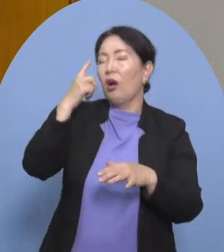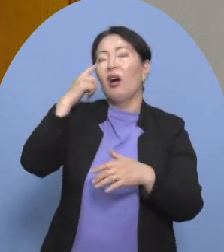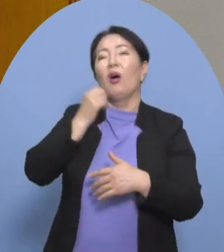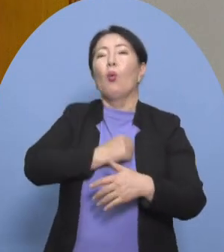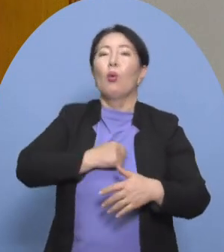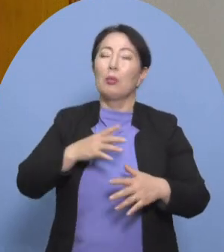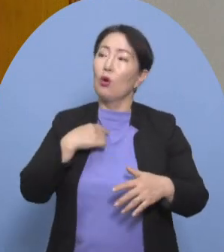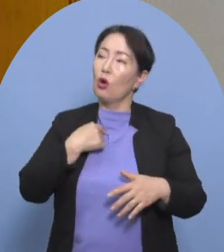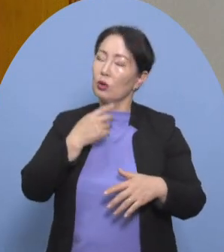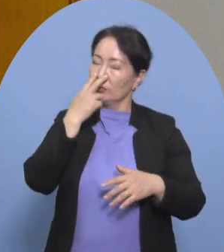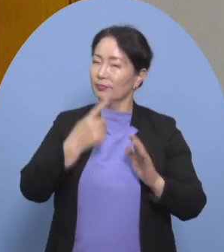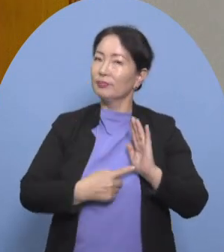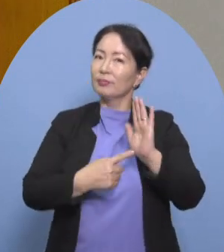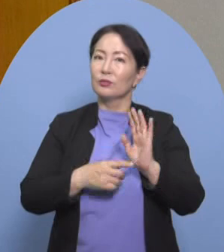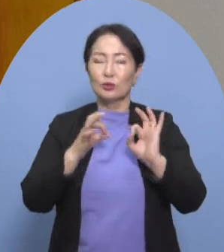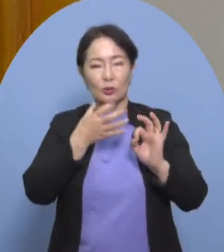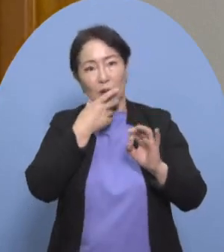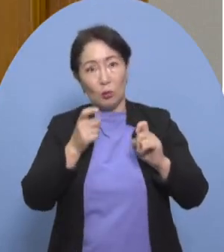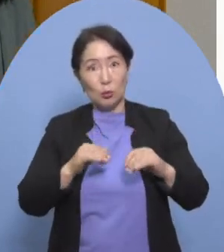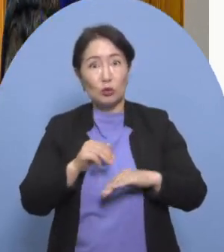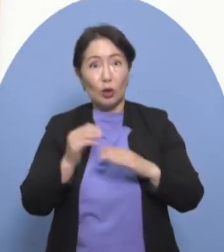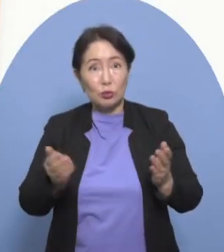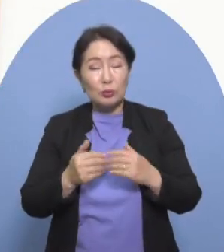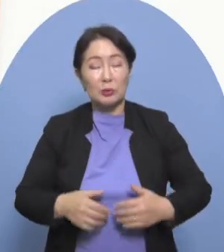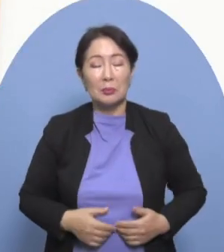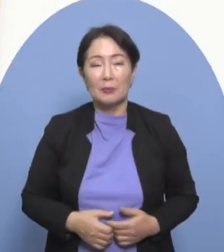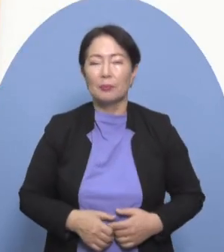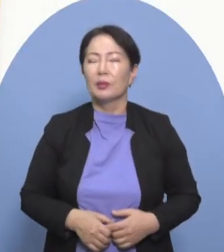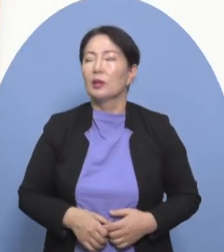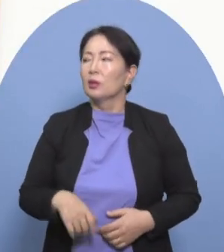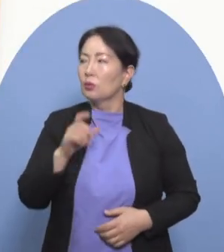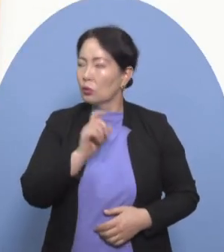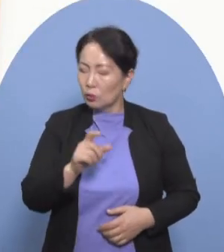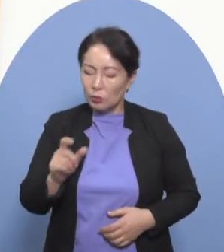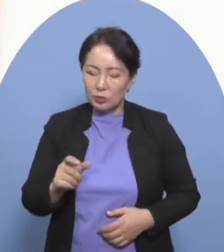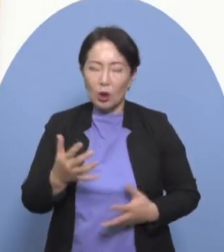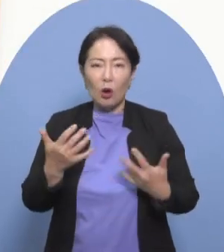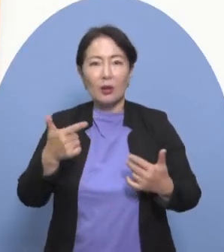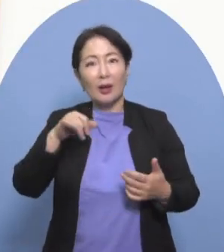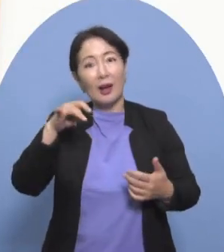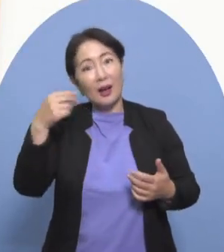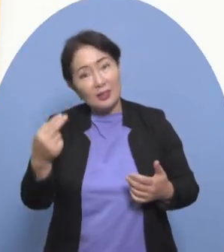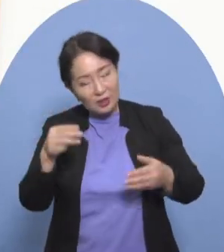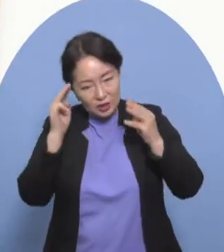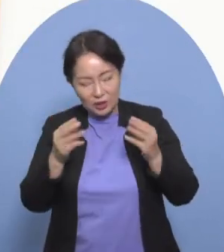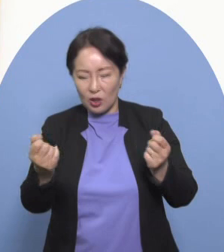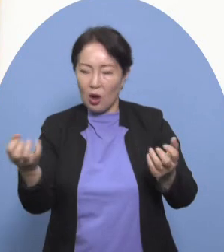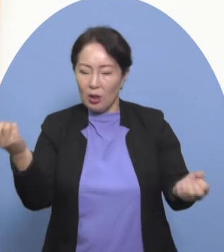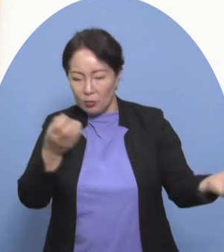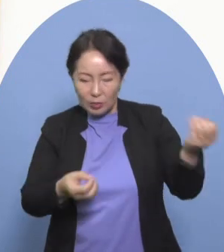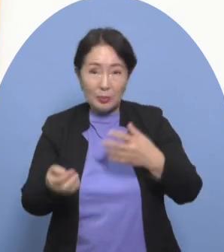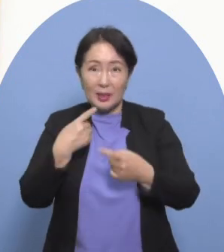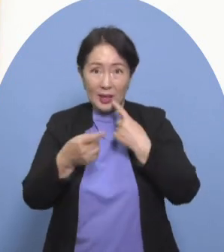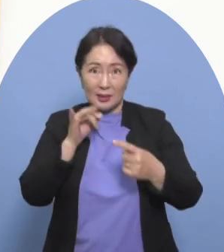бохирдлгүй өөрийгөө илэрхийлэх зөв сайхан хүн болж төлөвшд юм хүмүүс маш тийм гарт шийдэл сая ярилаа. Тэгээ би